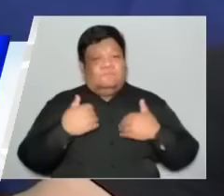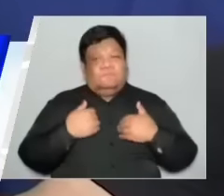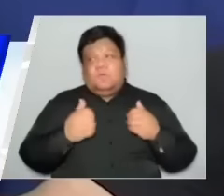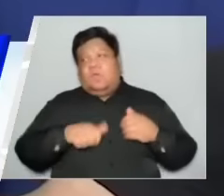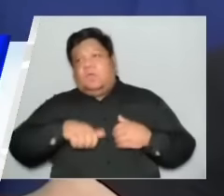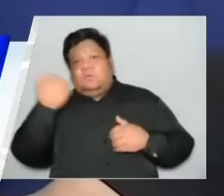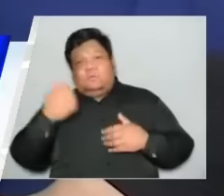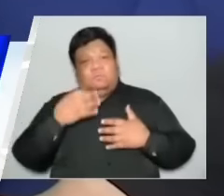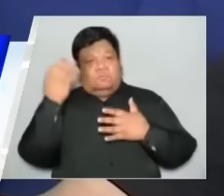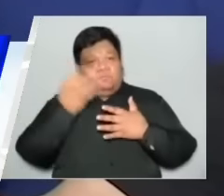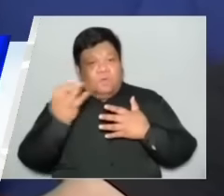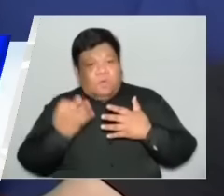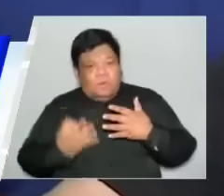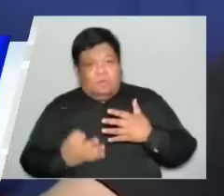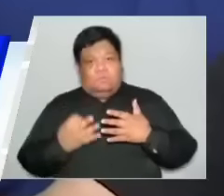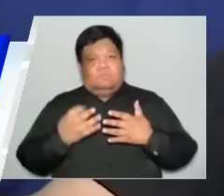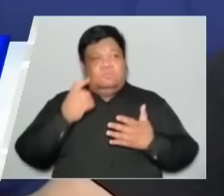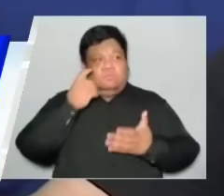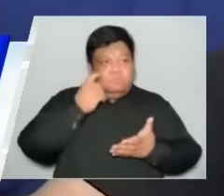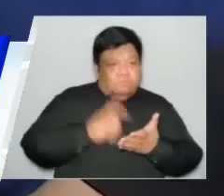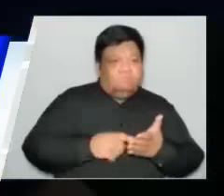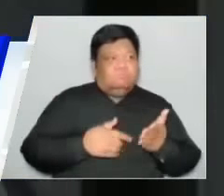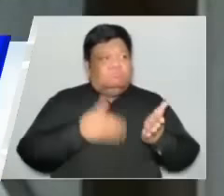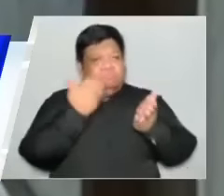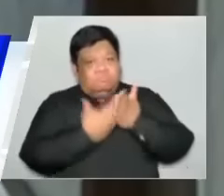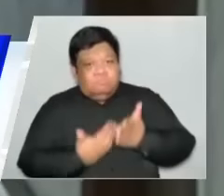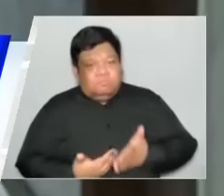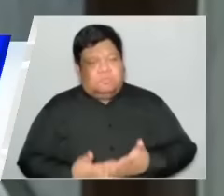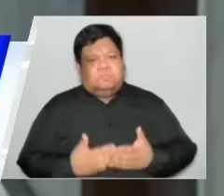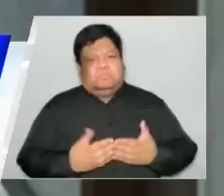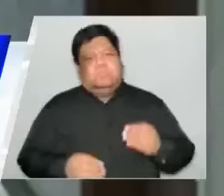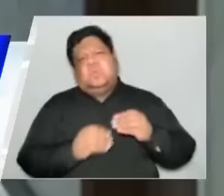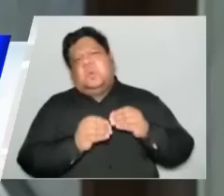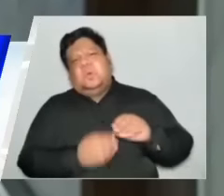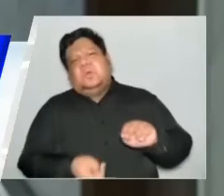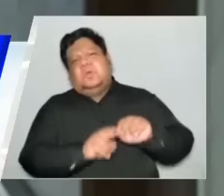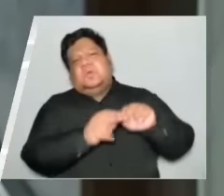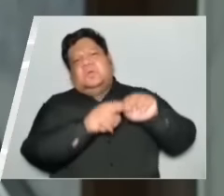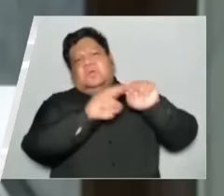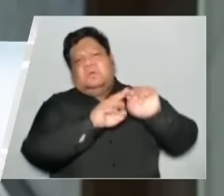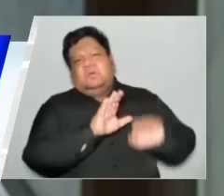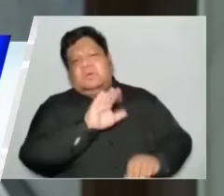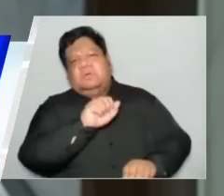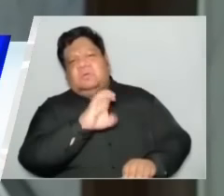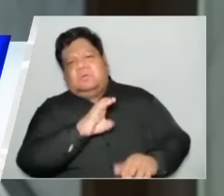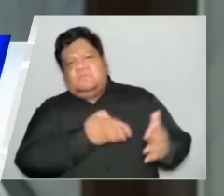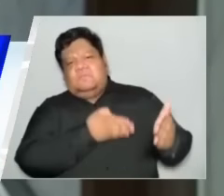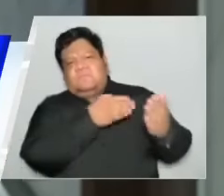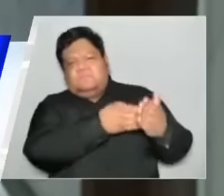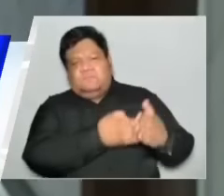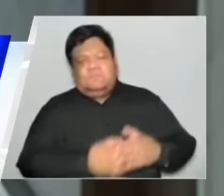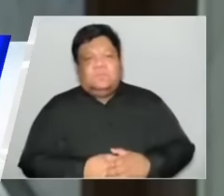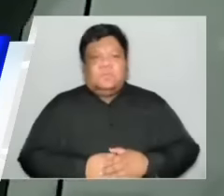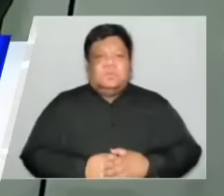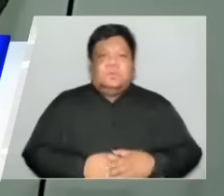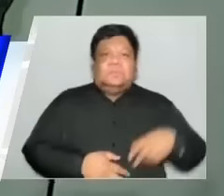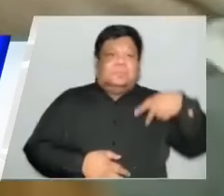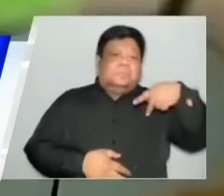makita natin, siguro madadagdagan pa yung kaso laban sa kanila. Ayon sa Presidential Anti-Organized Crime Commission o